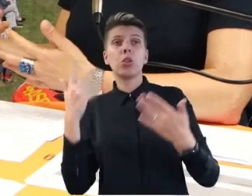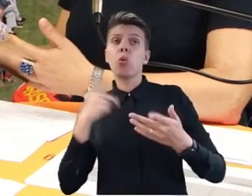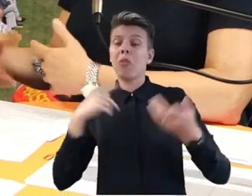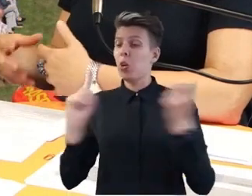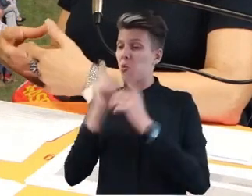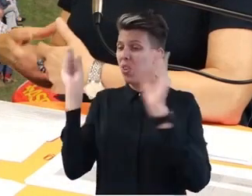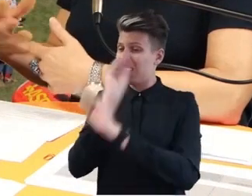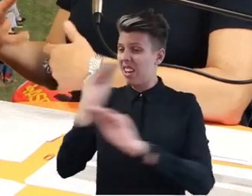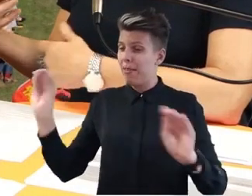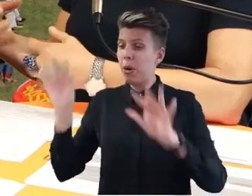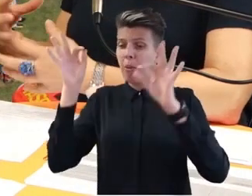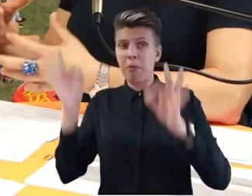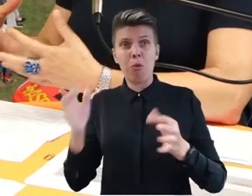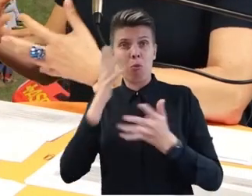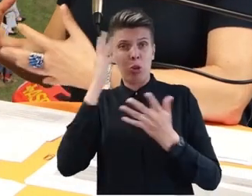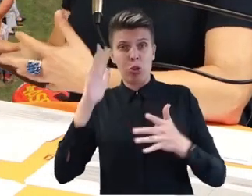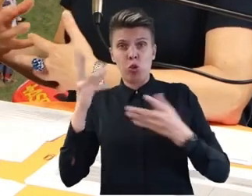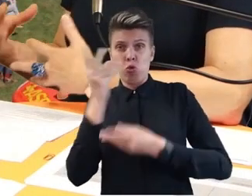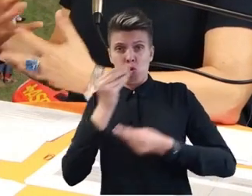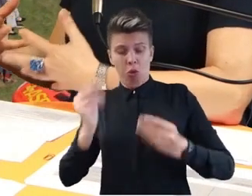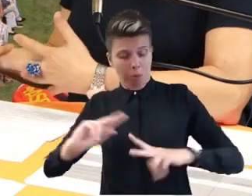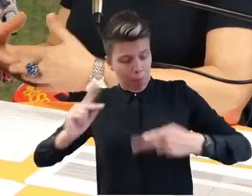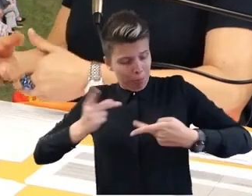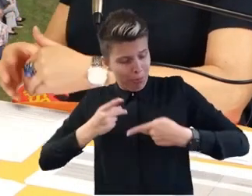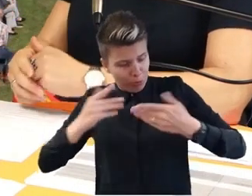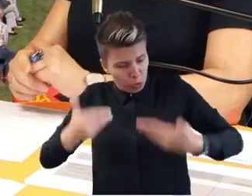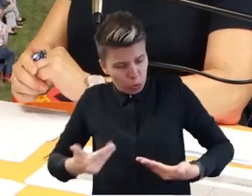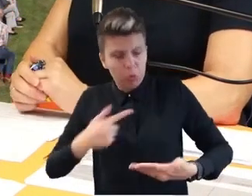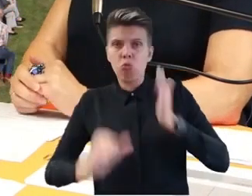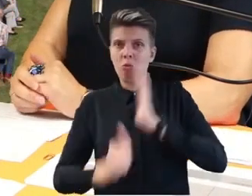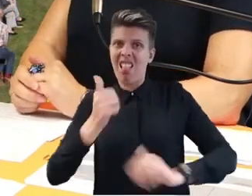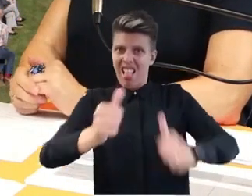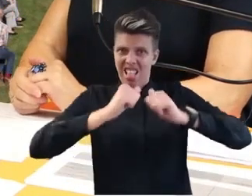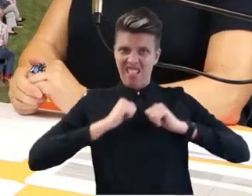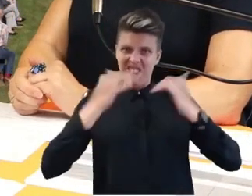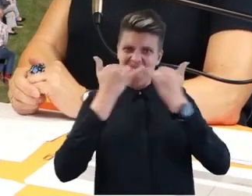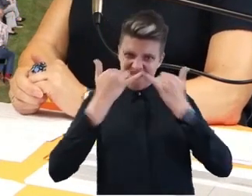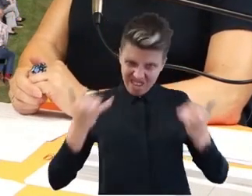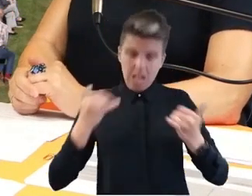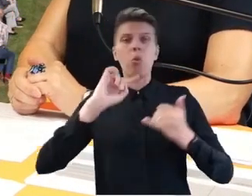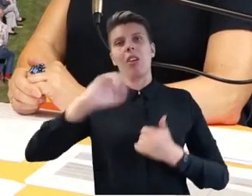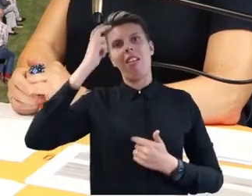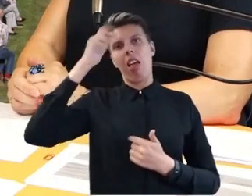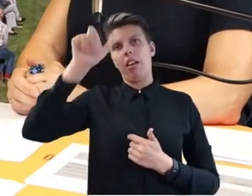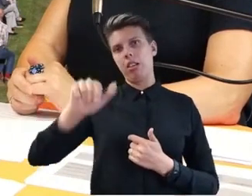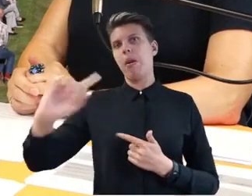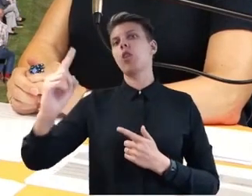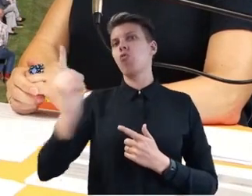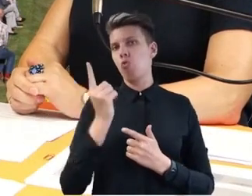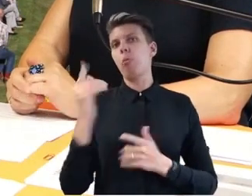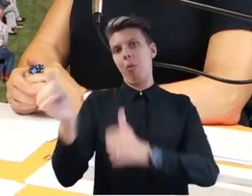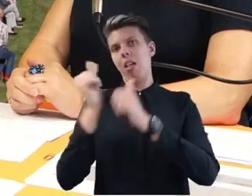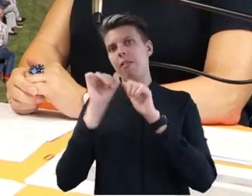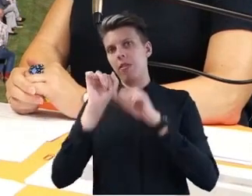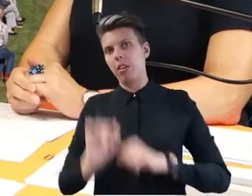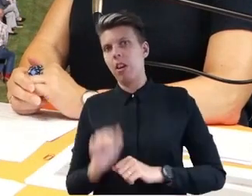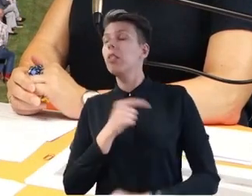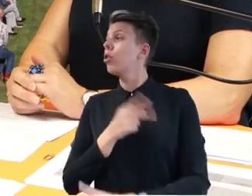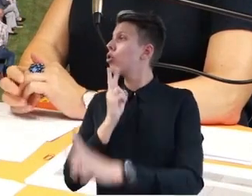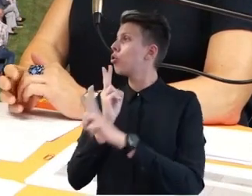kommen wie man sich eben erst mal selber helfen kann dann eben auch die profis helfen können entsprechende